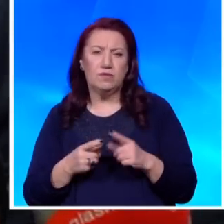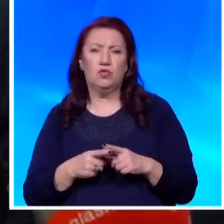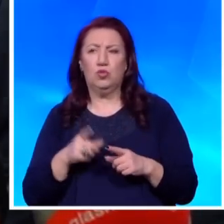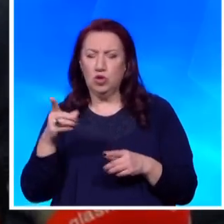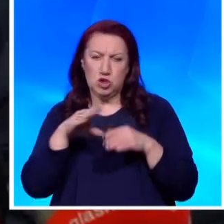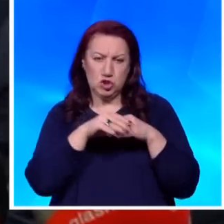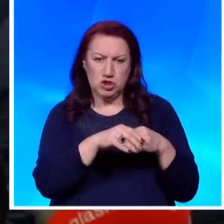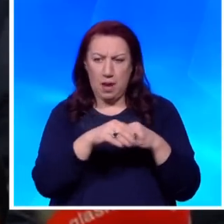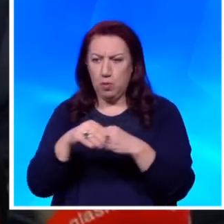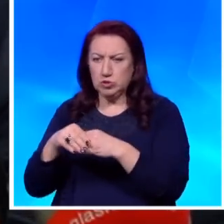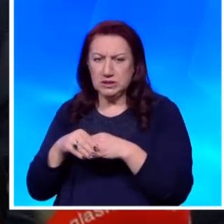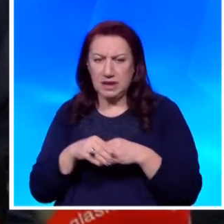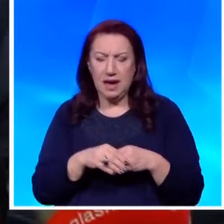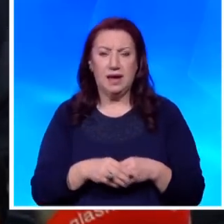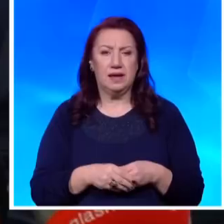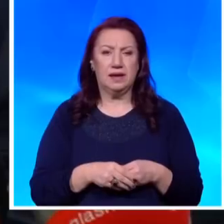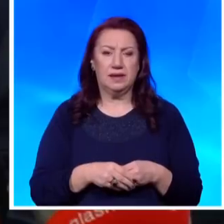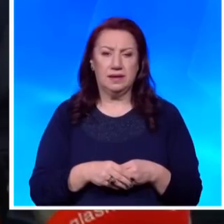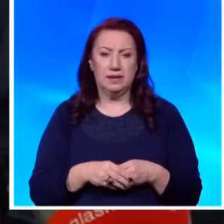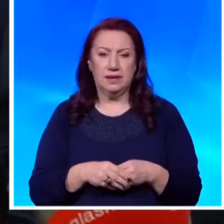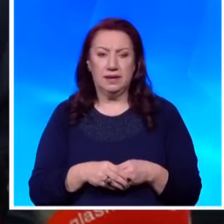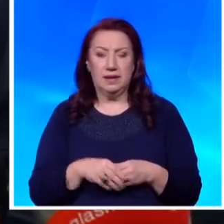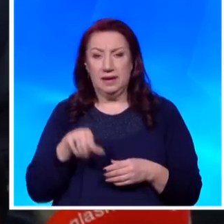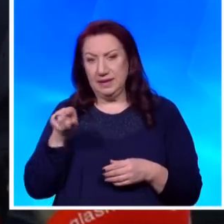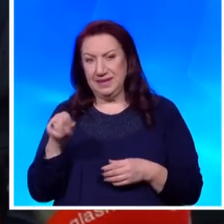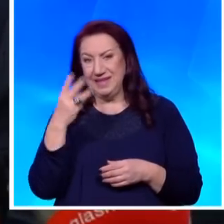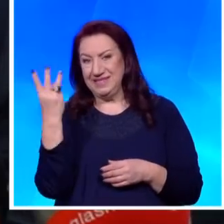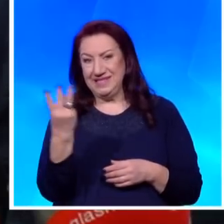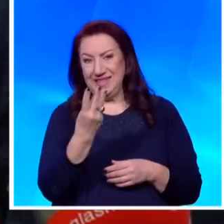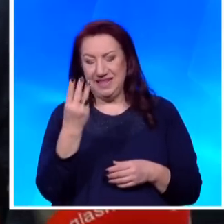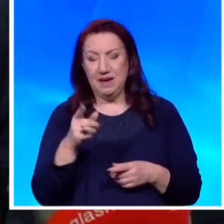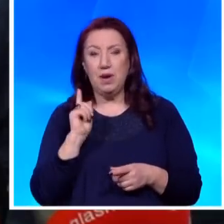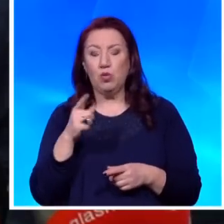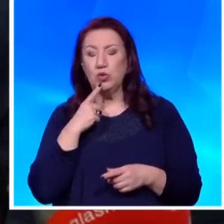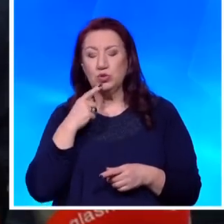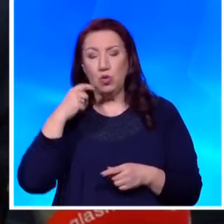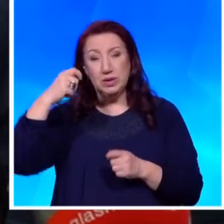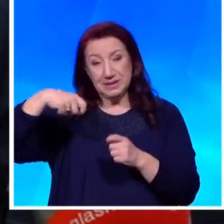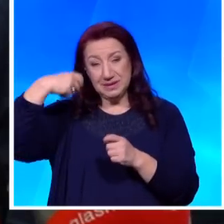запознае с тези лица, които заснемат клипчета,